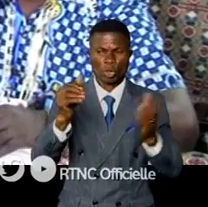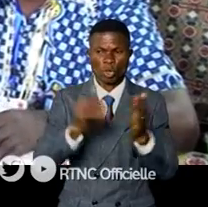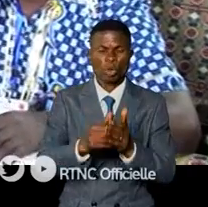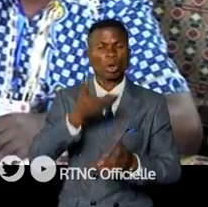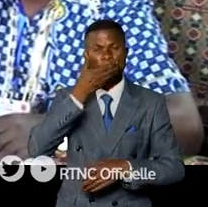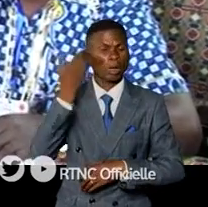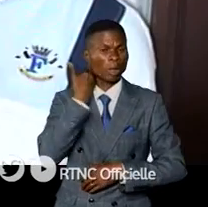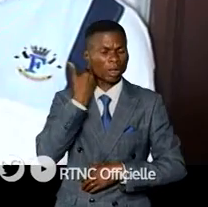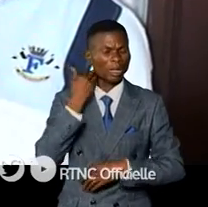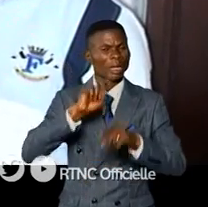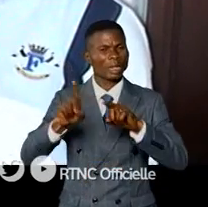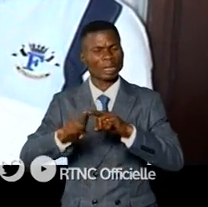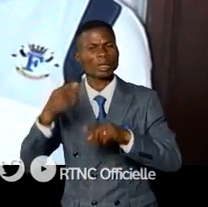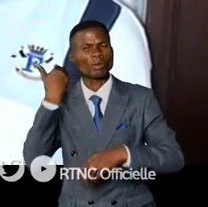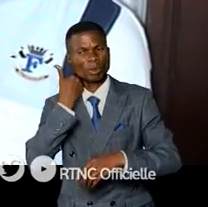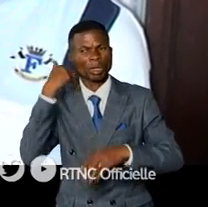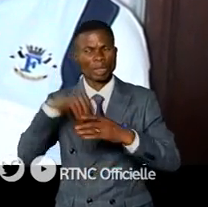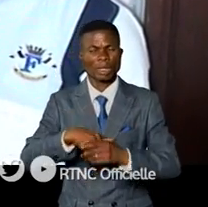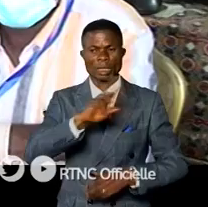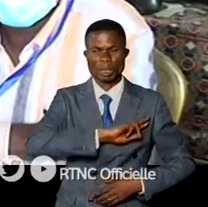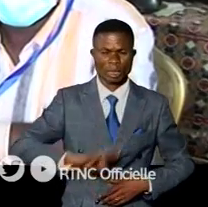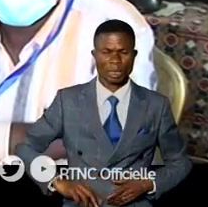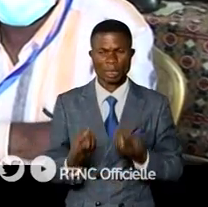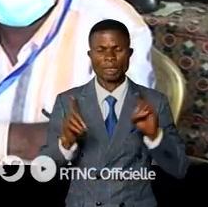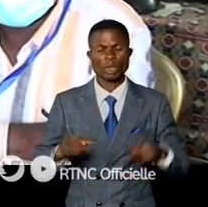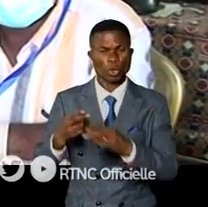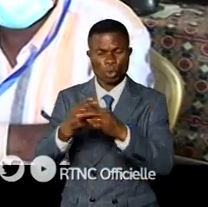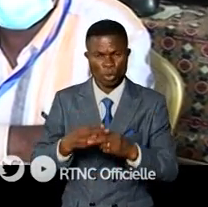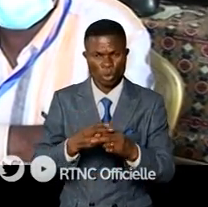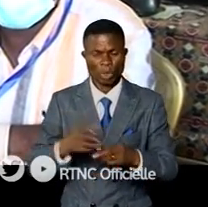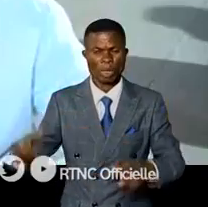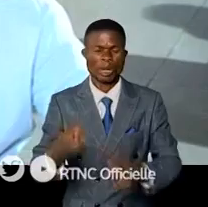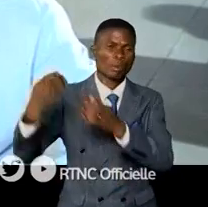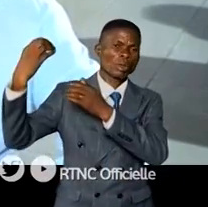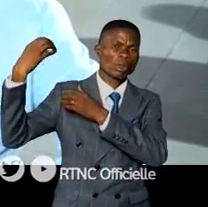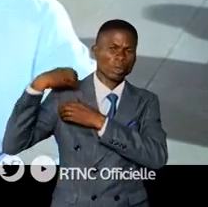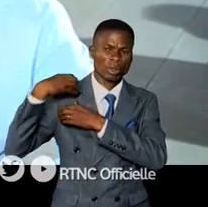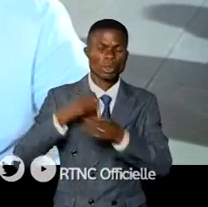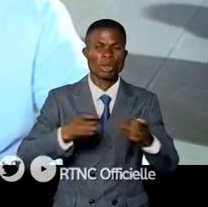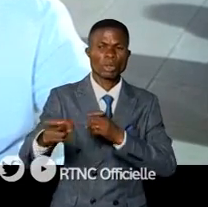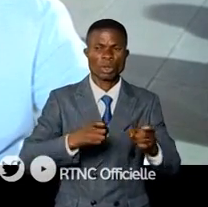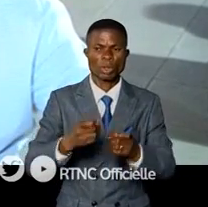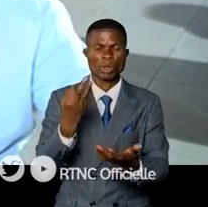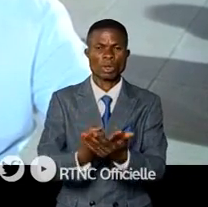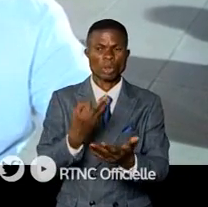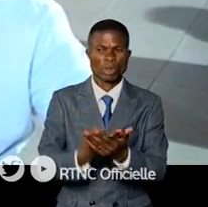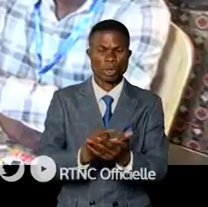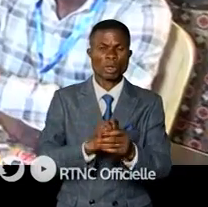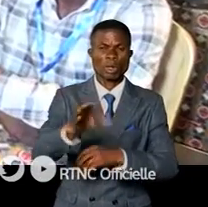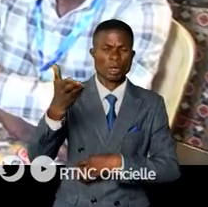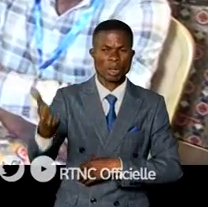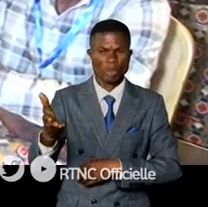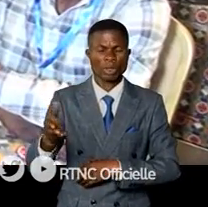pandémie et les épidémies récurrentes à travers la surveillance, la prise en charge, la gestion des fonds des bailleurs alloués